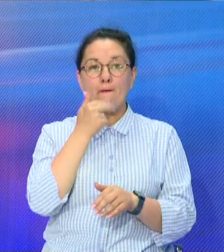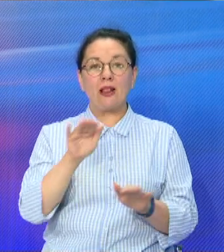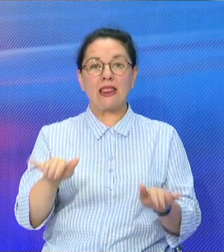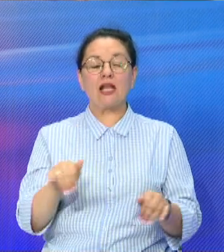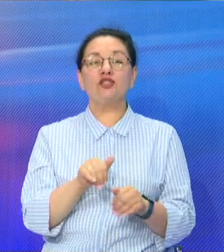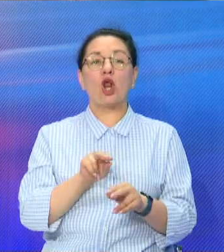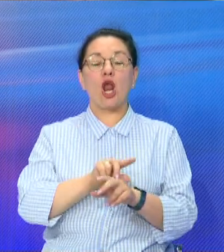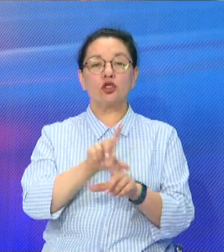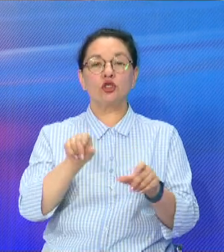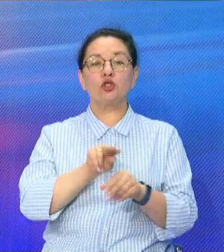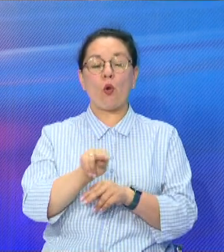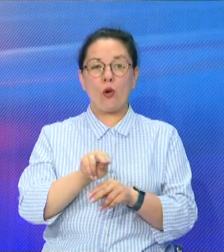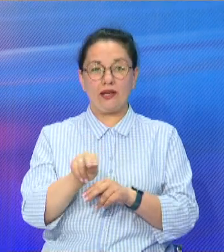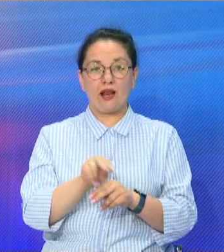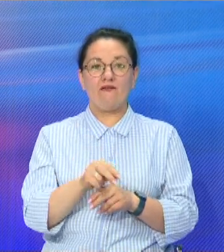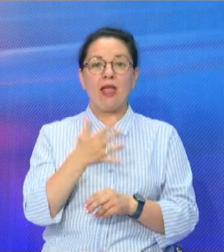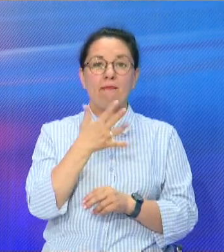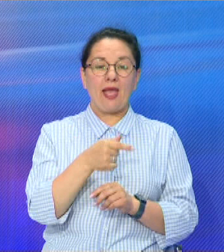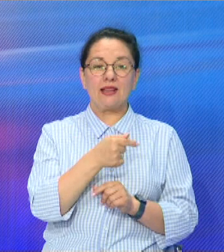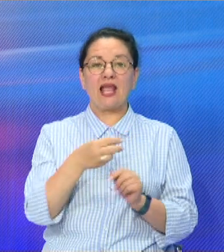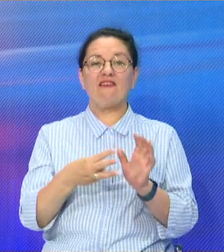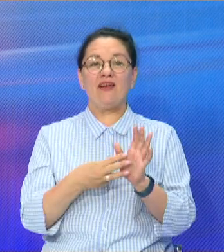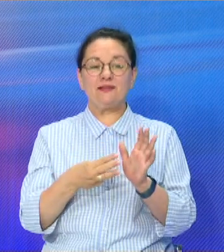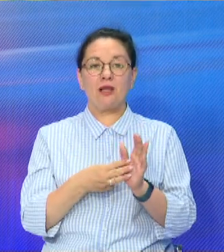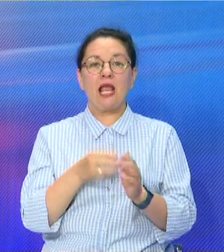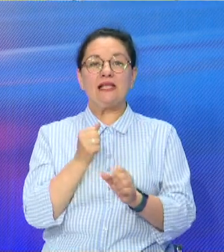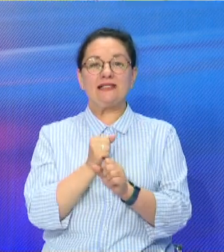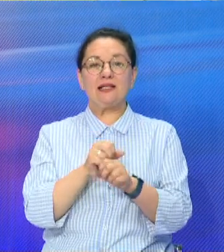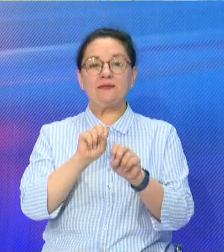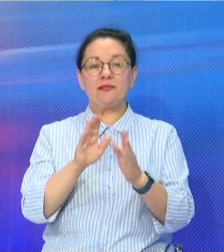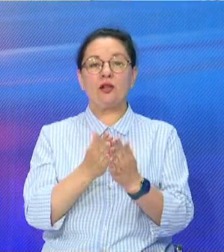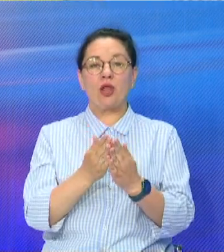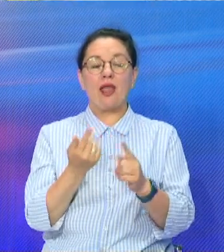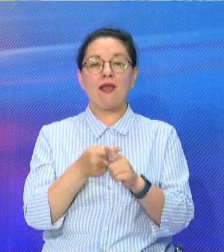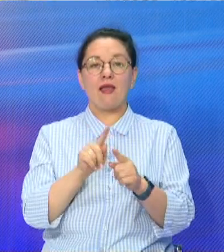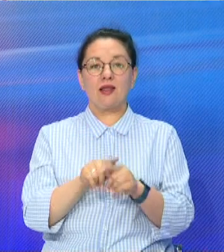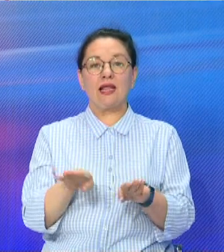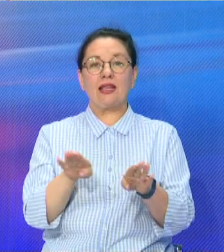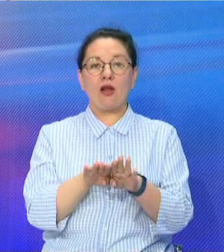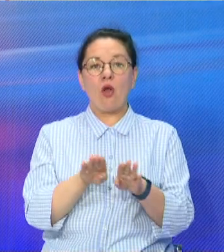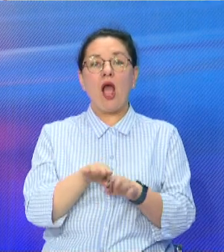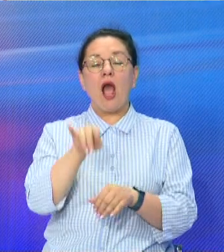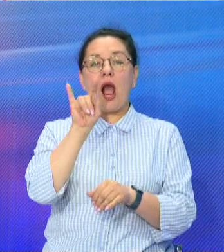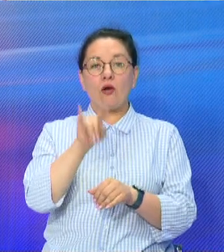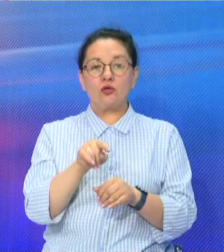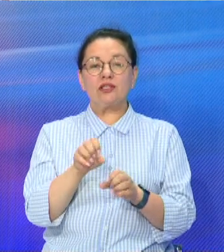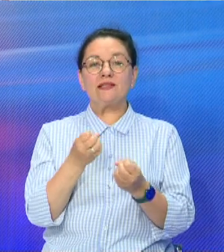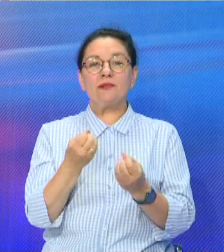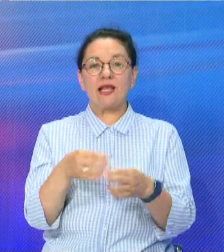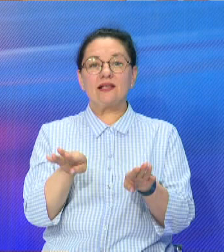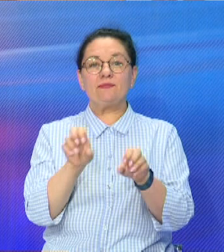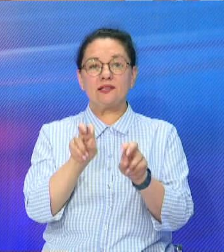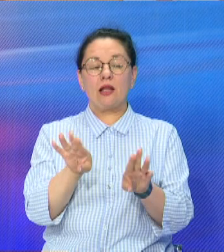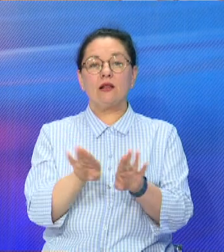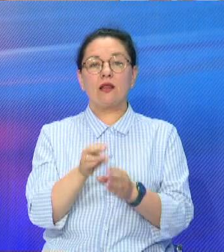маленьких набор шансы пятых 8 классов дробили logbook это интерактивная папка с кишенко me a keen сами укладками и рух о маме деталями